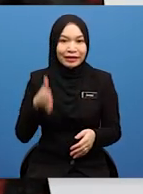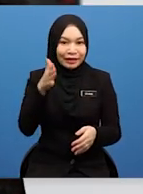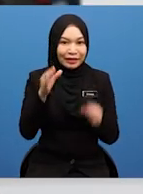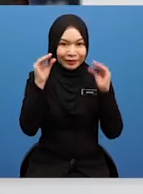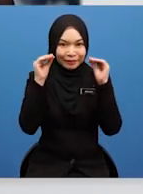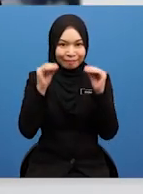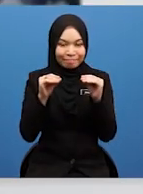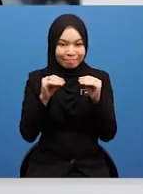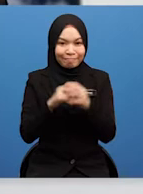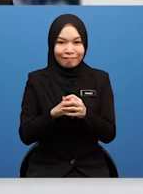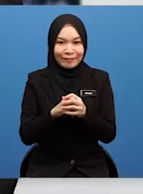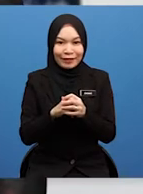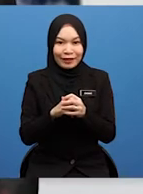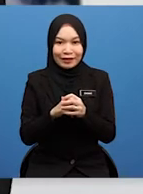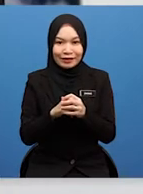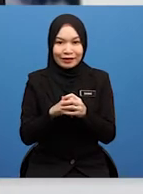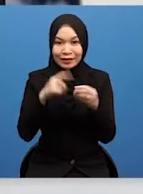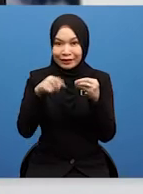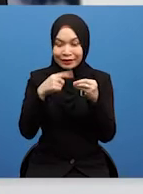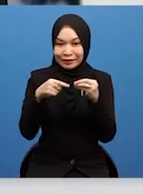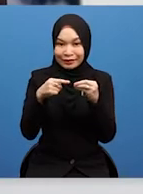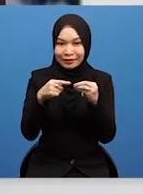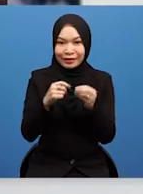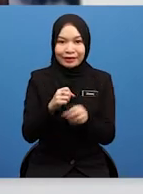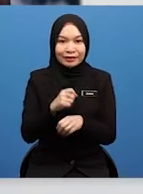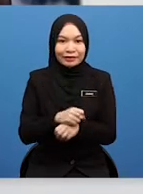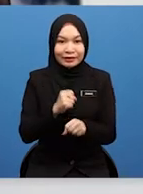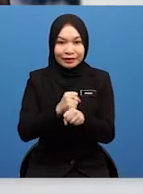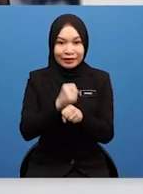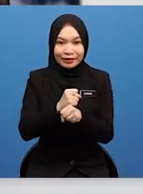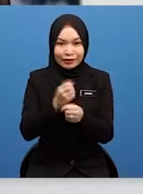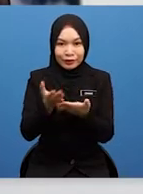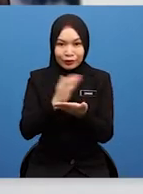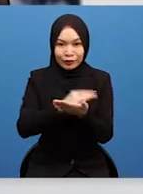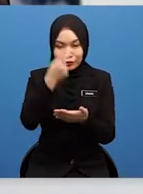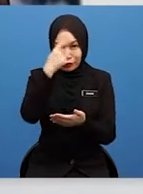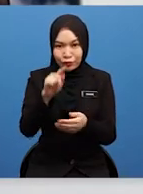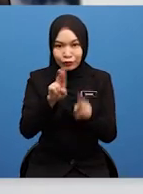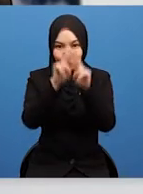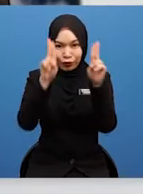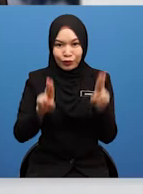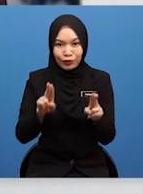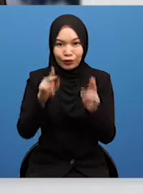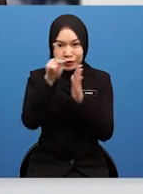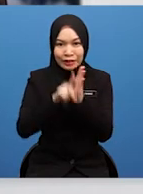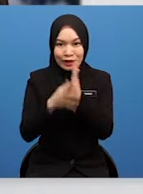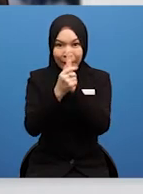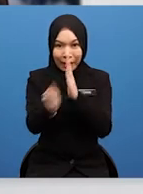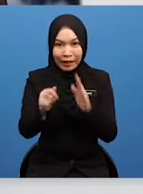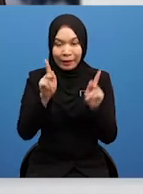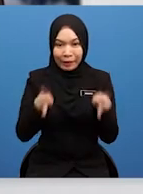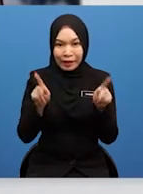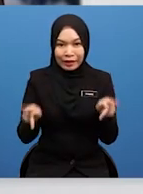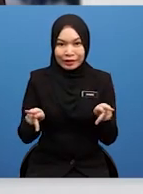kajian khusus ini ataupun kerja khusus ini adalah bertujuan untuk menguji Kemayoran pelajar berkaitan dengan